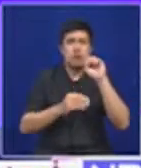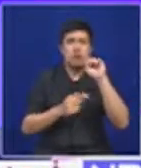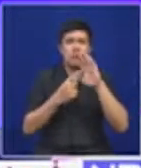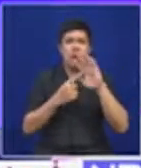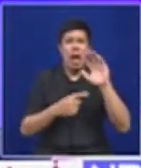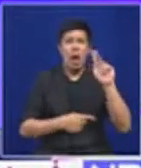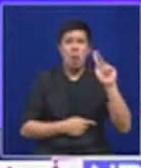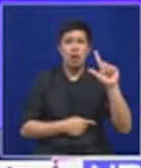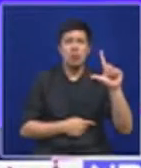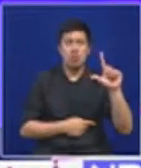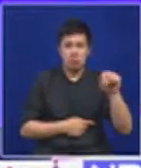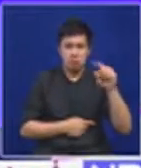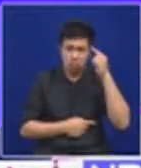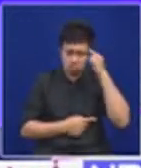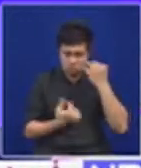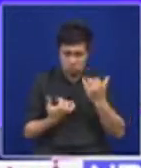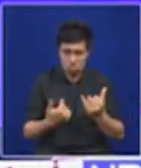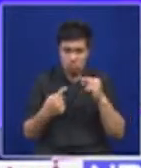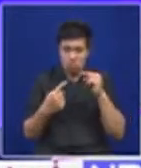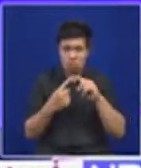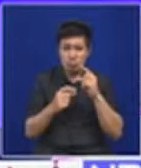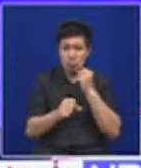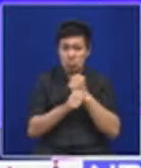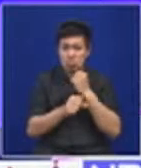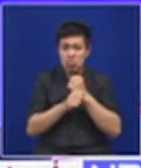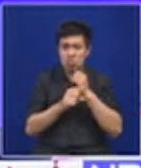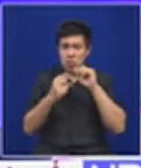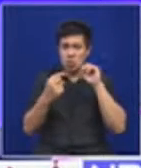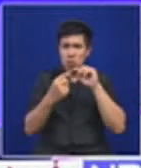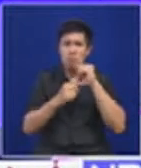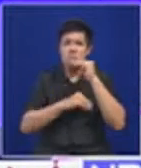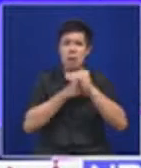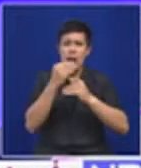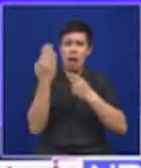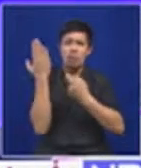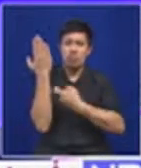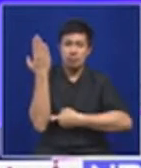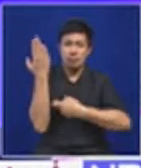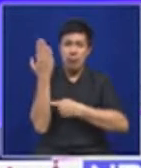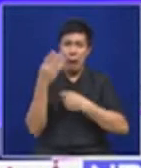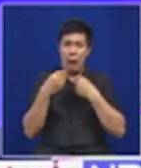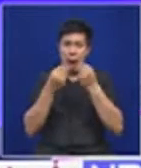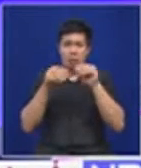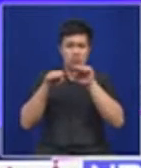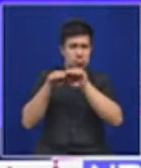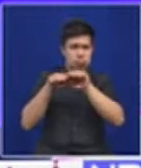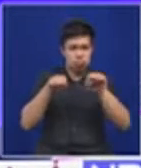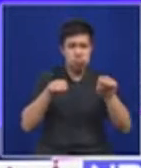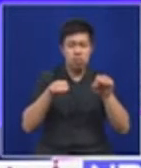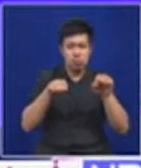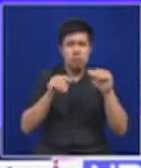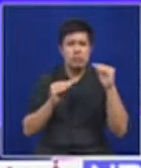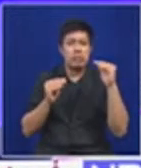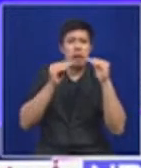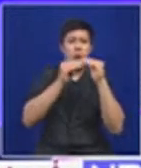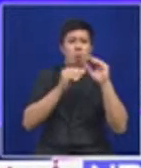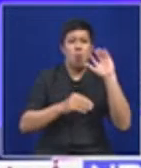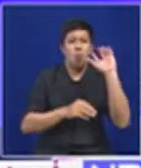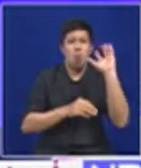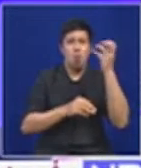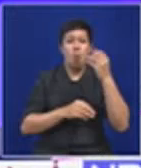การพูดง่ายเราใช้ธีมว่าเป็นการพัฒนายางพาราให้เป็นมาตรฐานแล้วก็สากลแล้วยั่งยืนน